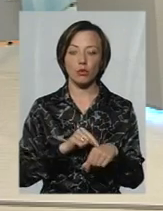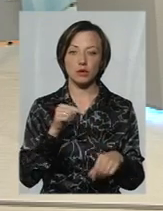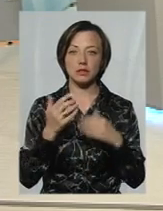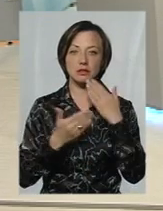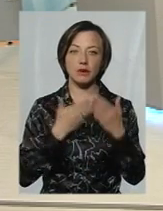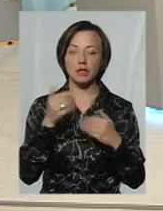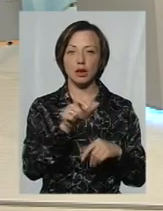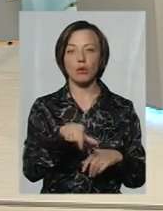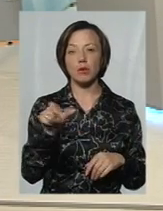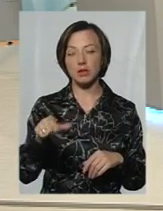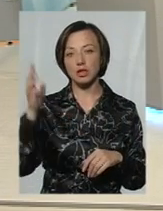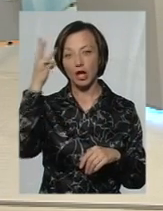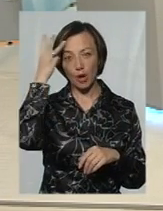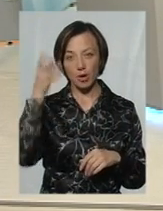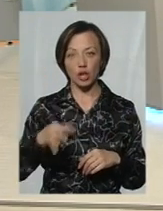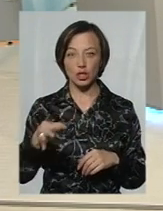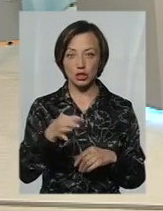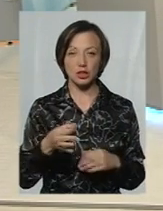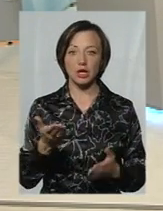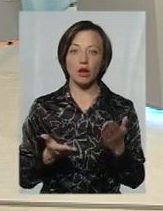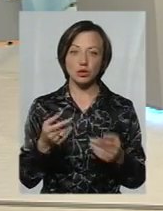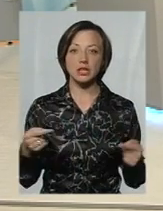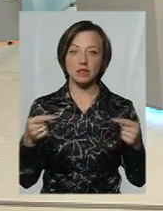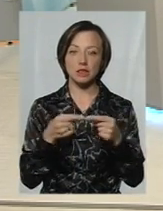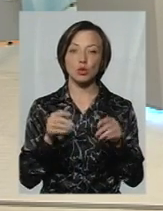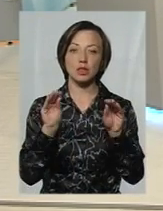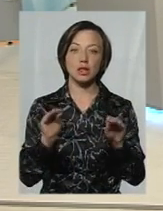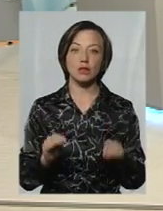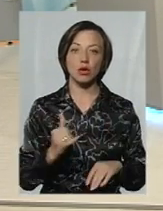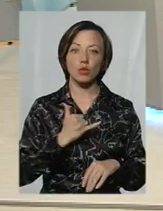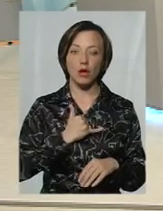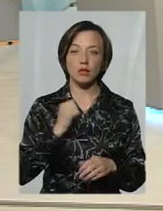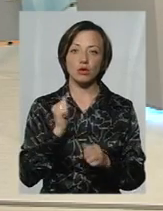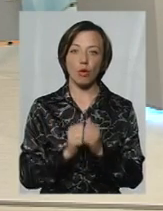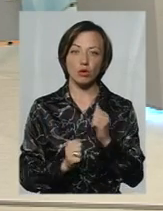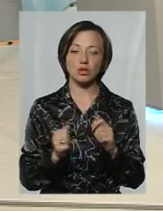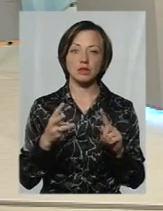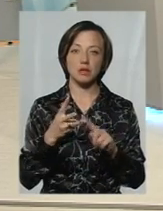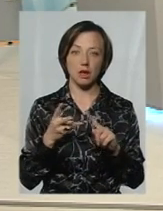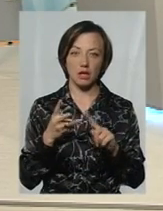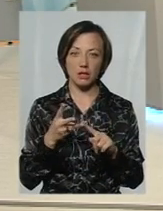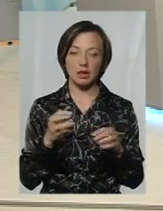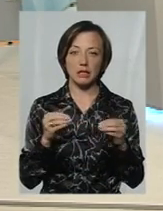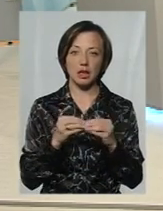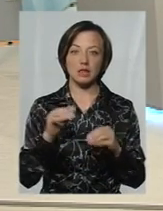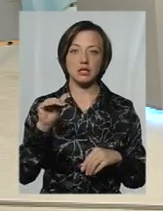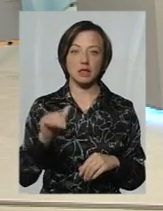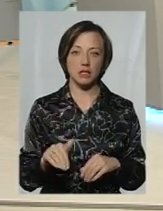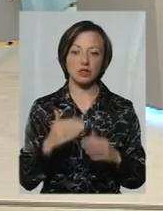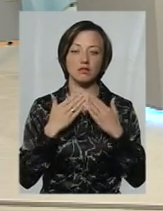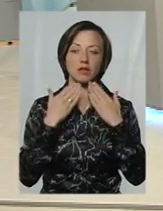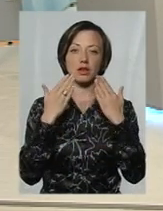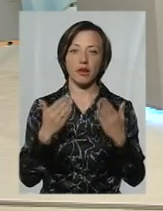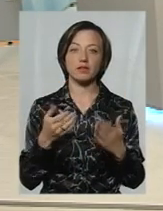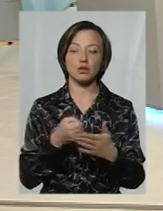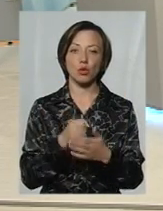звернення громадян. До речі, на Хмельниччині, якщо згідно статистики, у нас кожен третій на 10 тисяч звертався